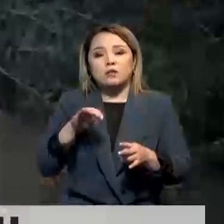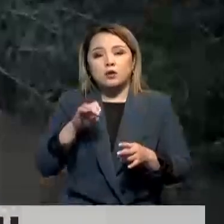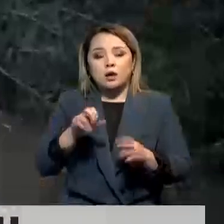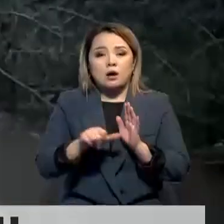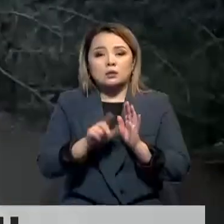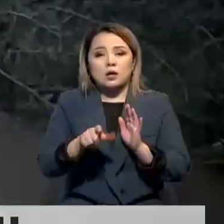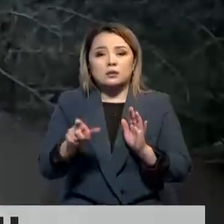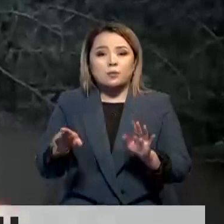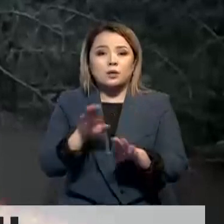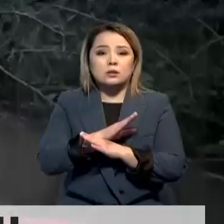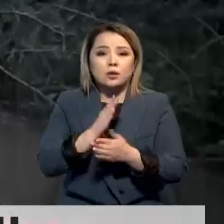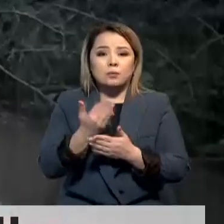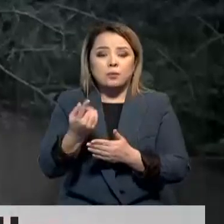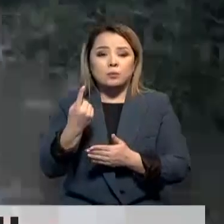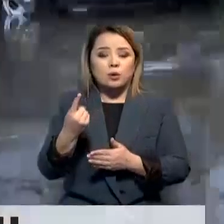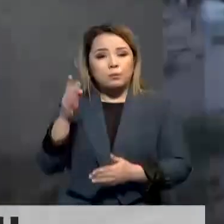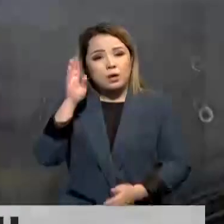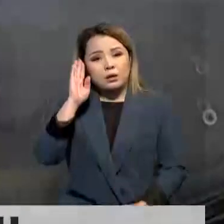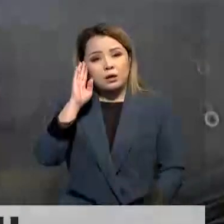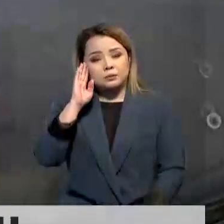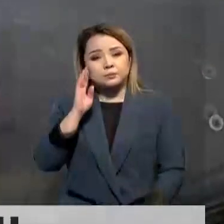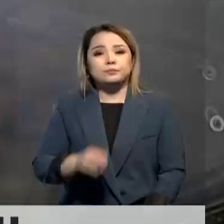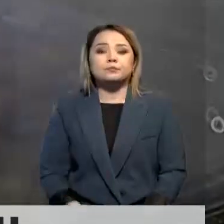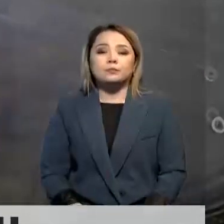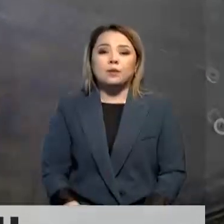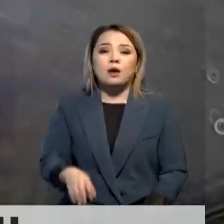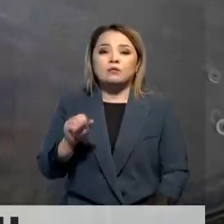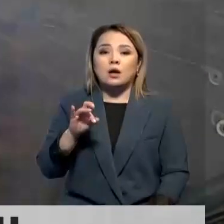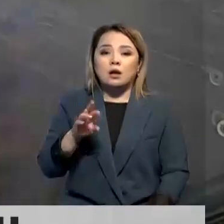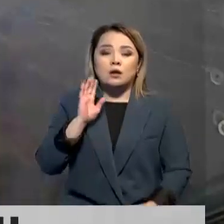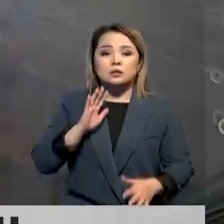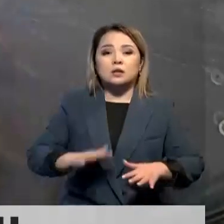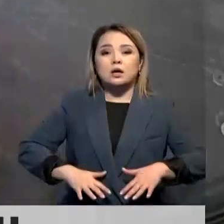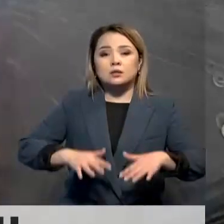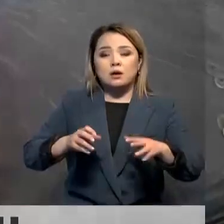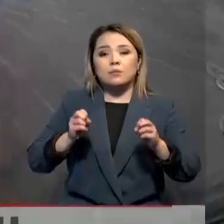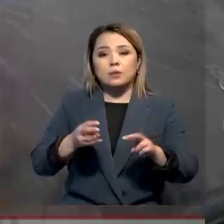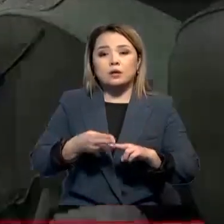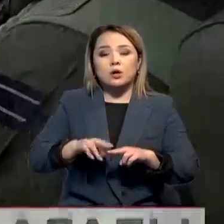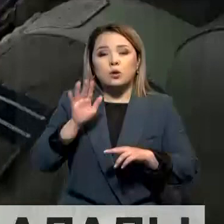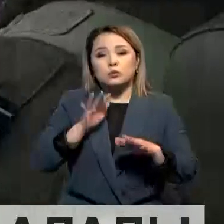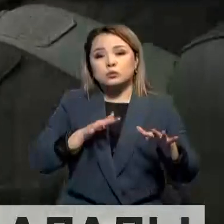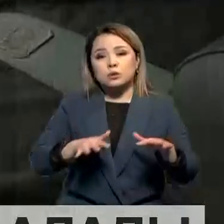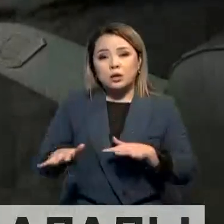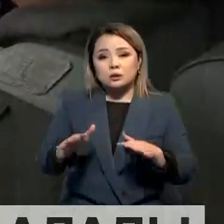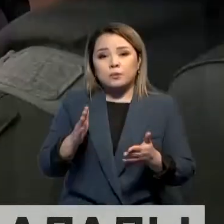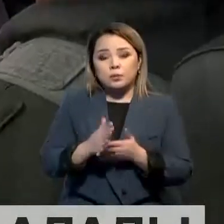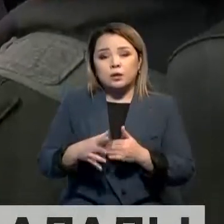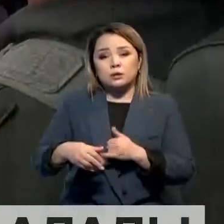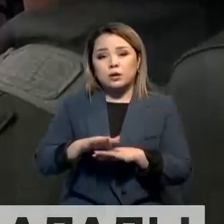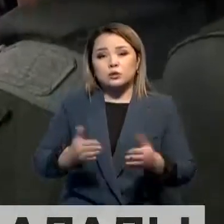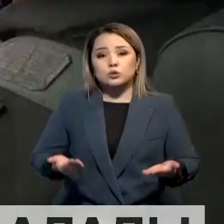адам көз жұмды. Оның біреуі бала. Ал Австралияда су тасқын әлек салды. Жолдарды су шайып, кейбір елді мекен